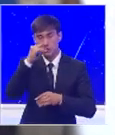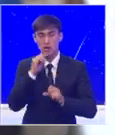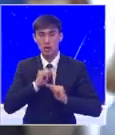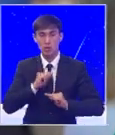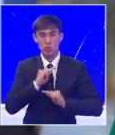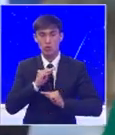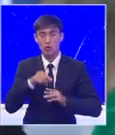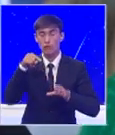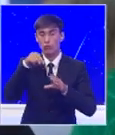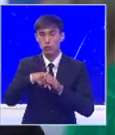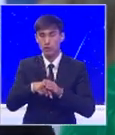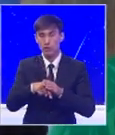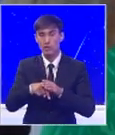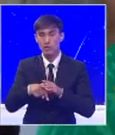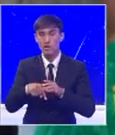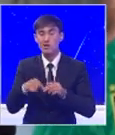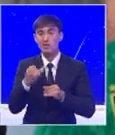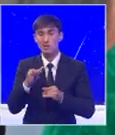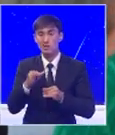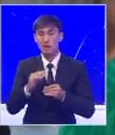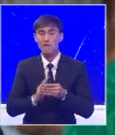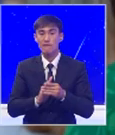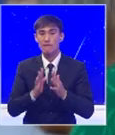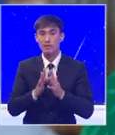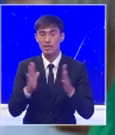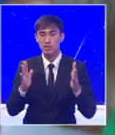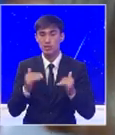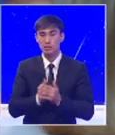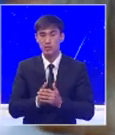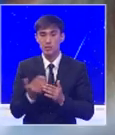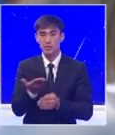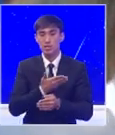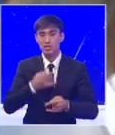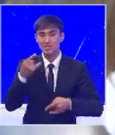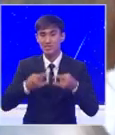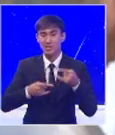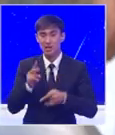на внутреннее поле, но и на внешнее. Наши сериалы